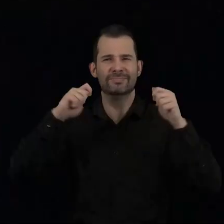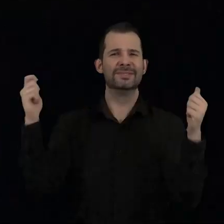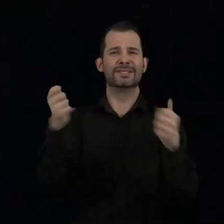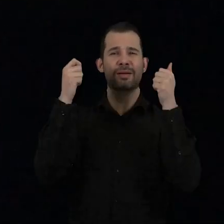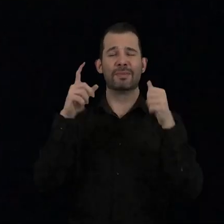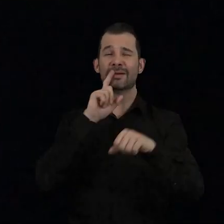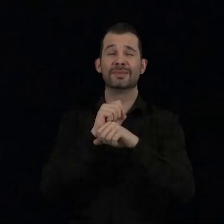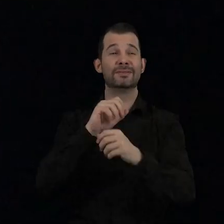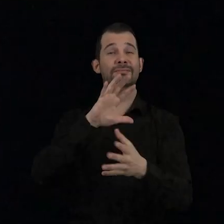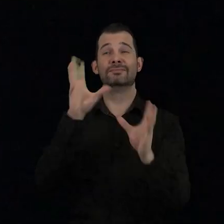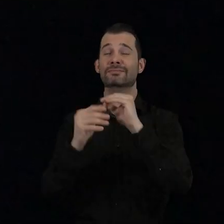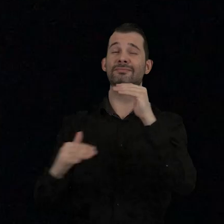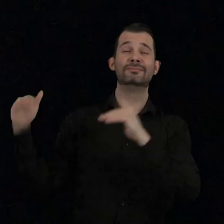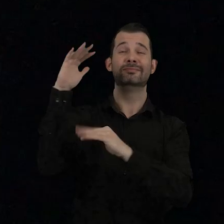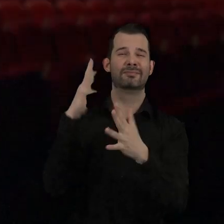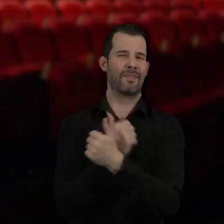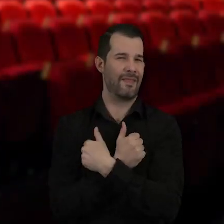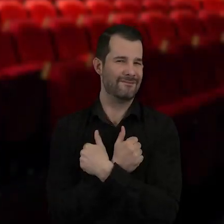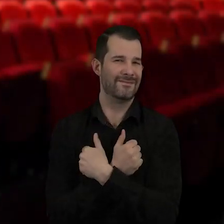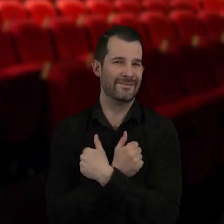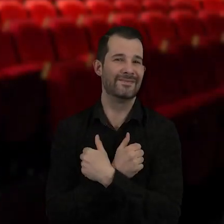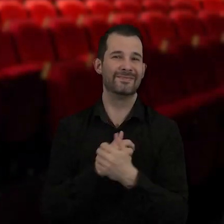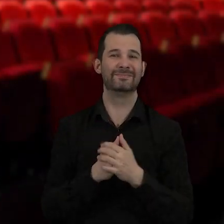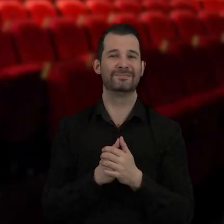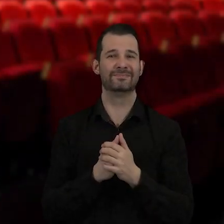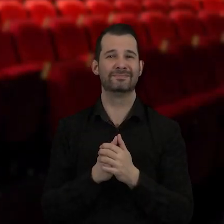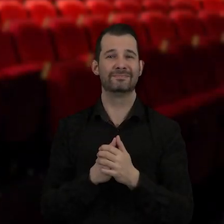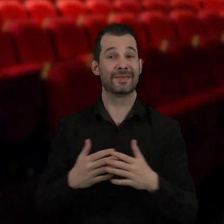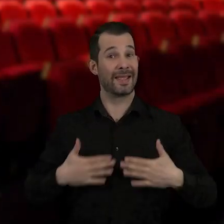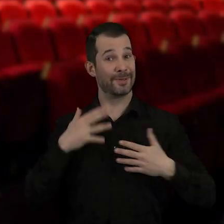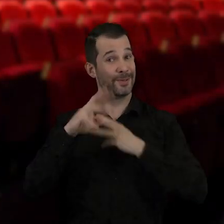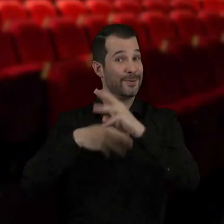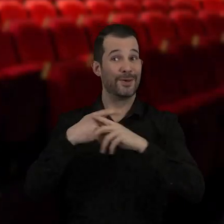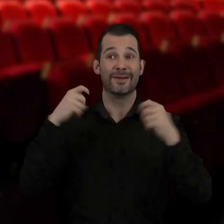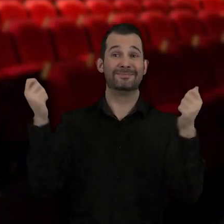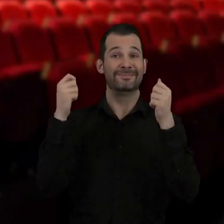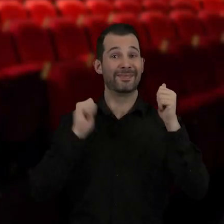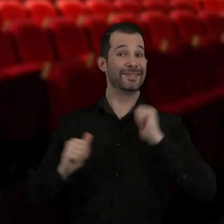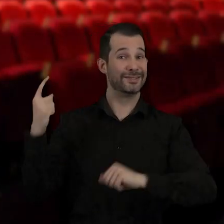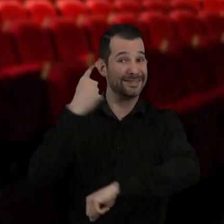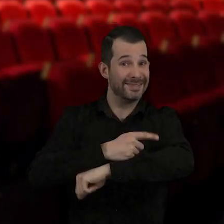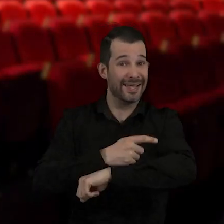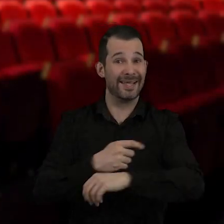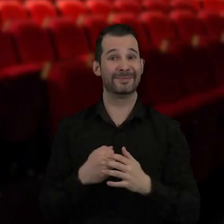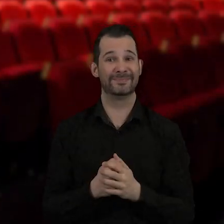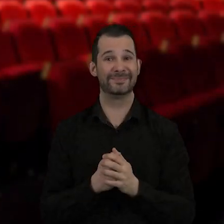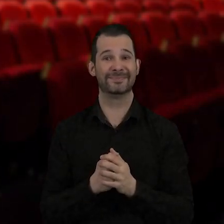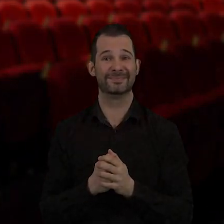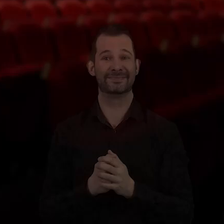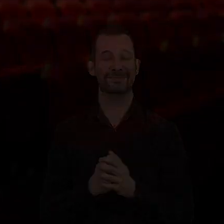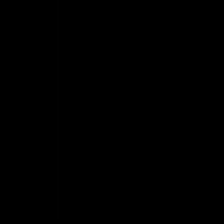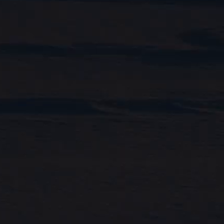above all, love it. Happy World Theater Day. Bonne journée mondiale du théâtre.